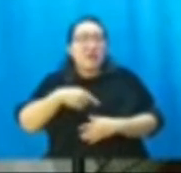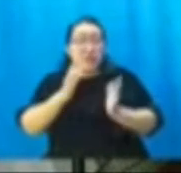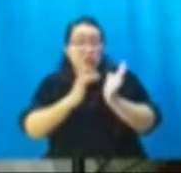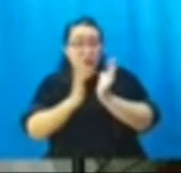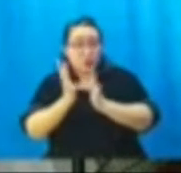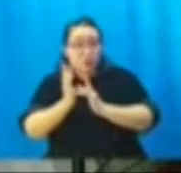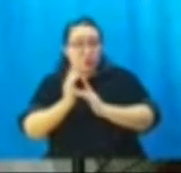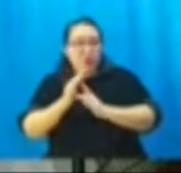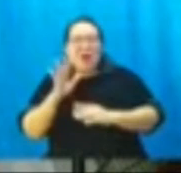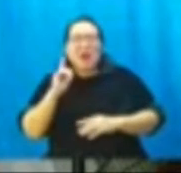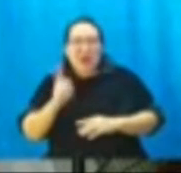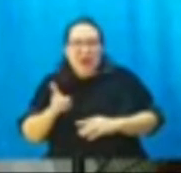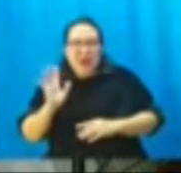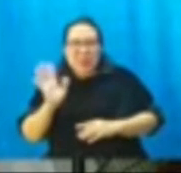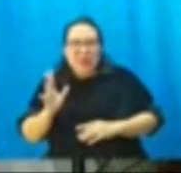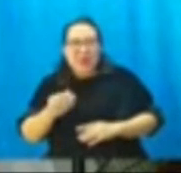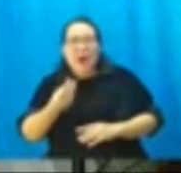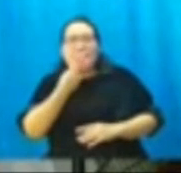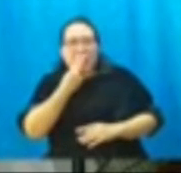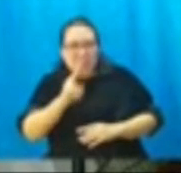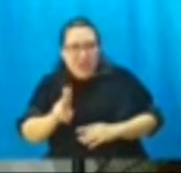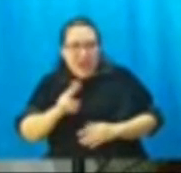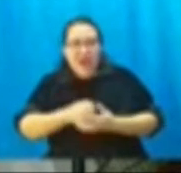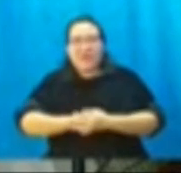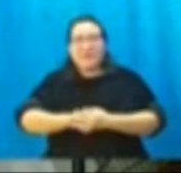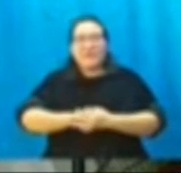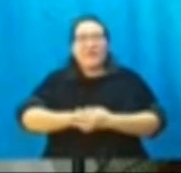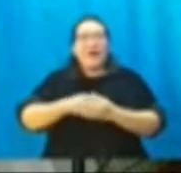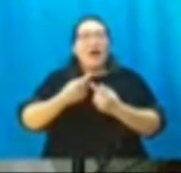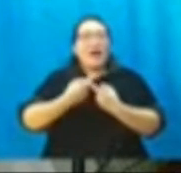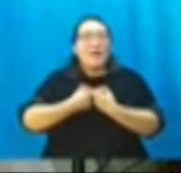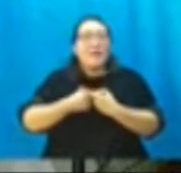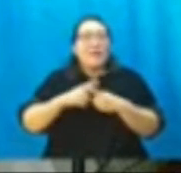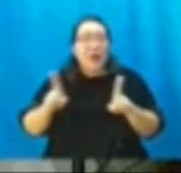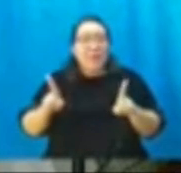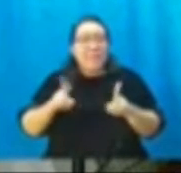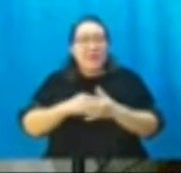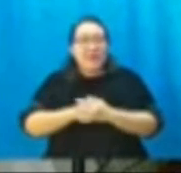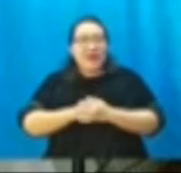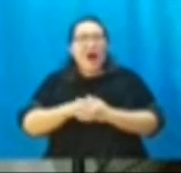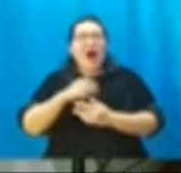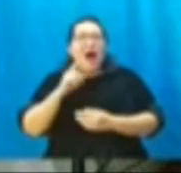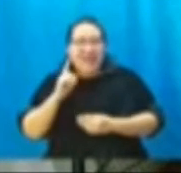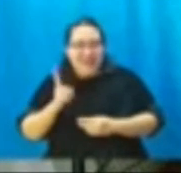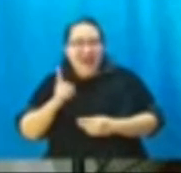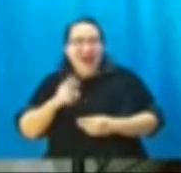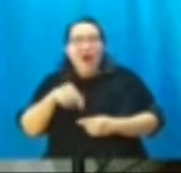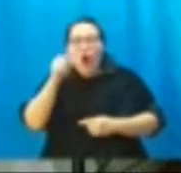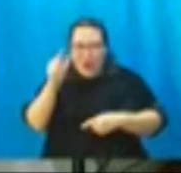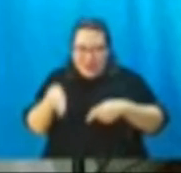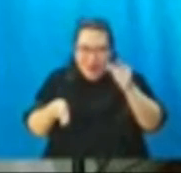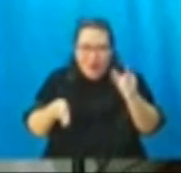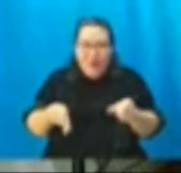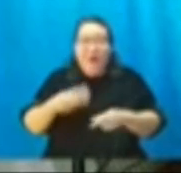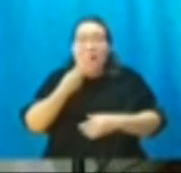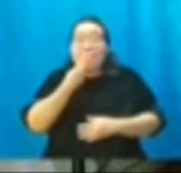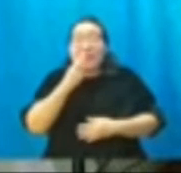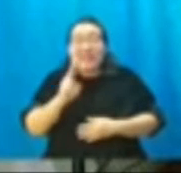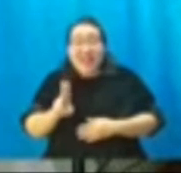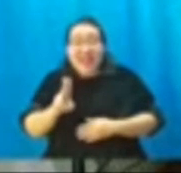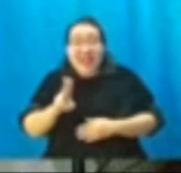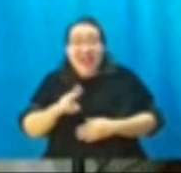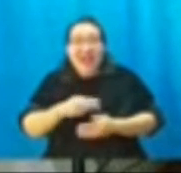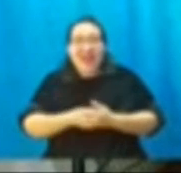Yesus karena apa Karena satu dua hari sebelumnya Yesus memberikan mereka